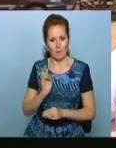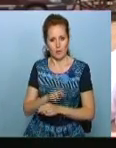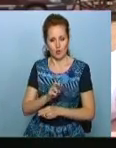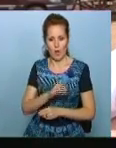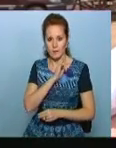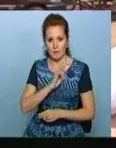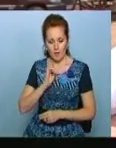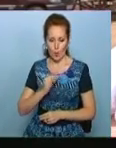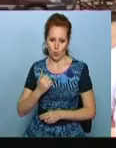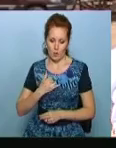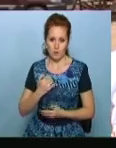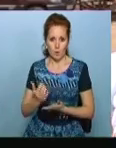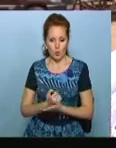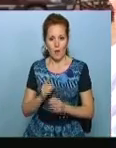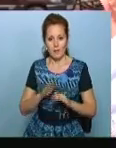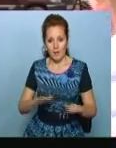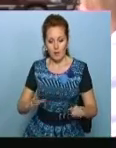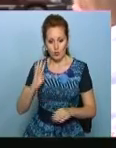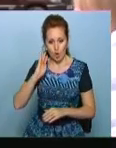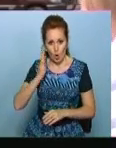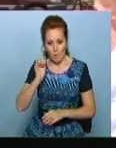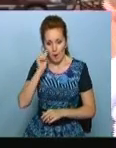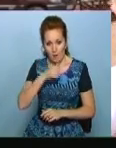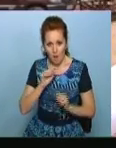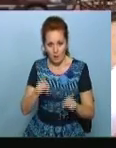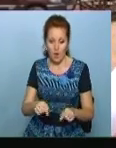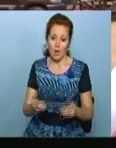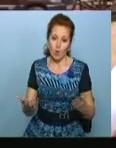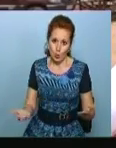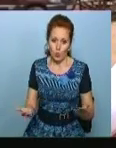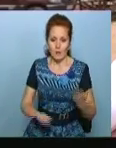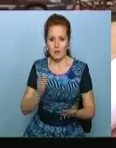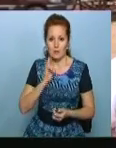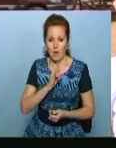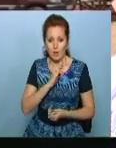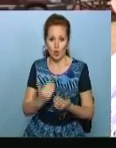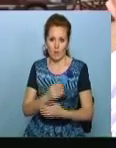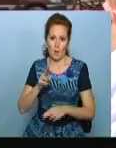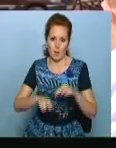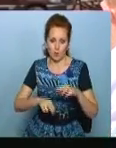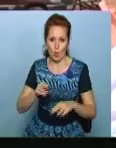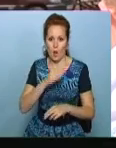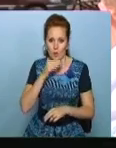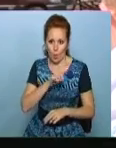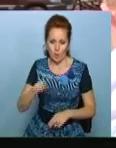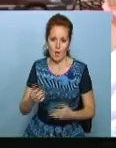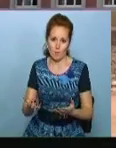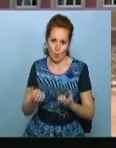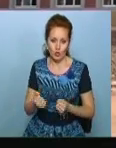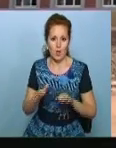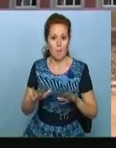нас получается, вот что дети к 4 годам идут. Но я думаю, что раз детский сад новый построили, то многие вот получили